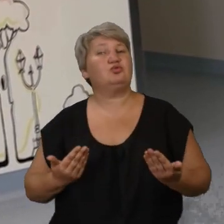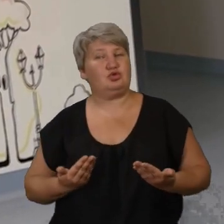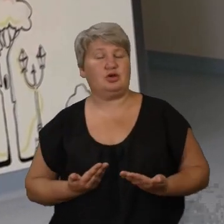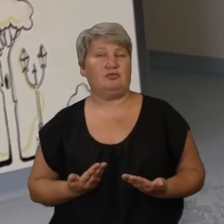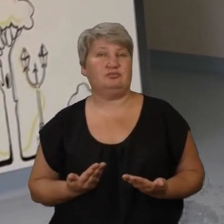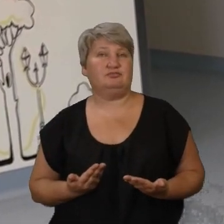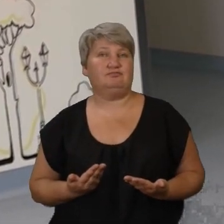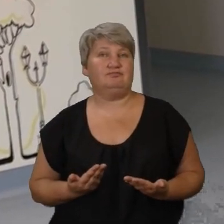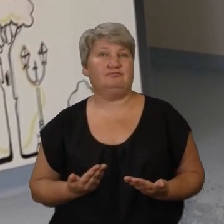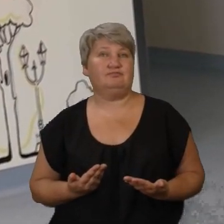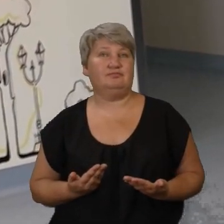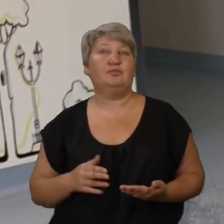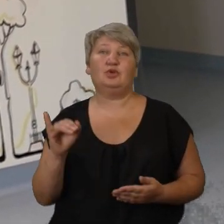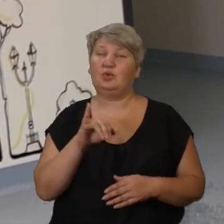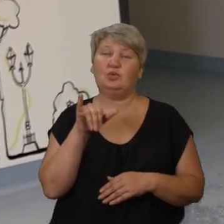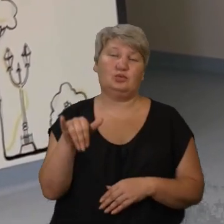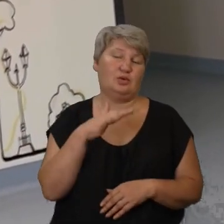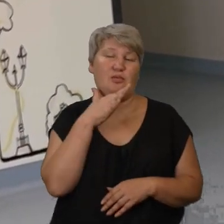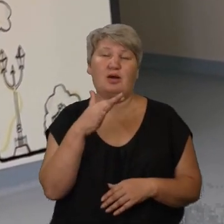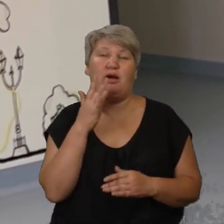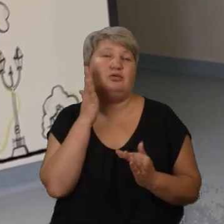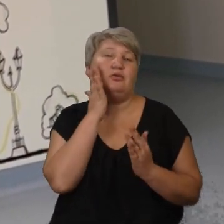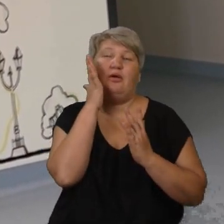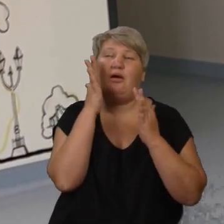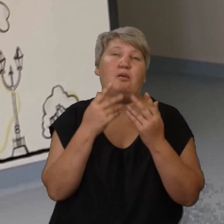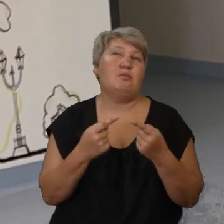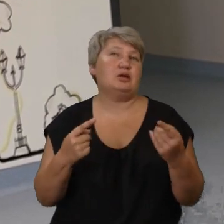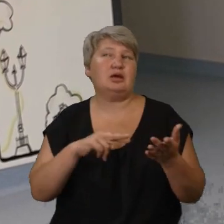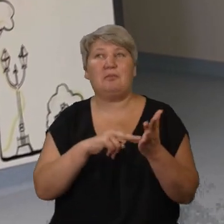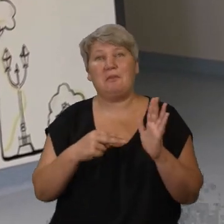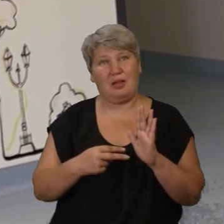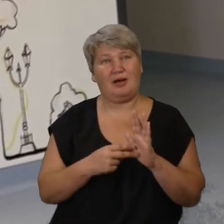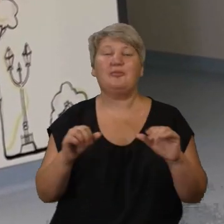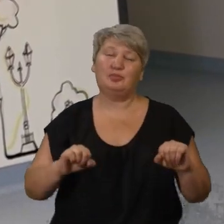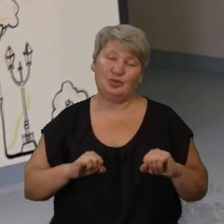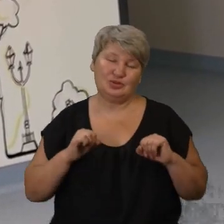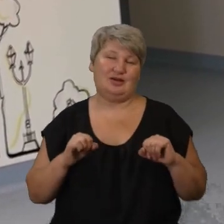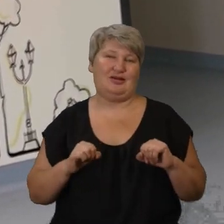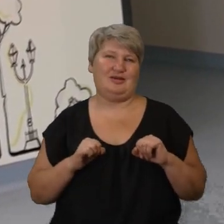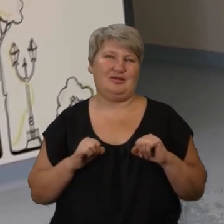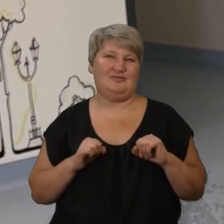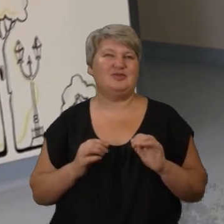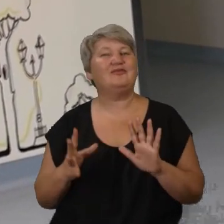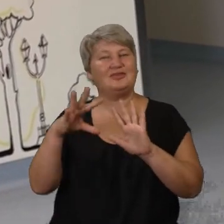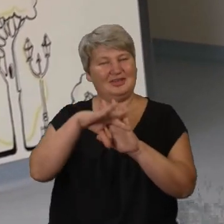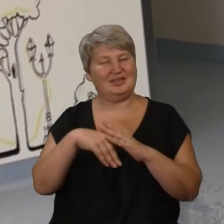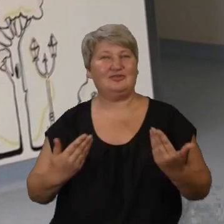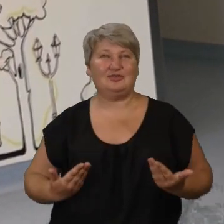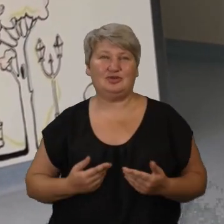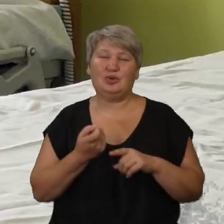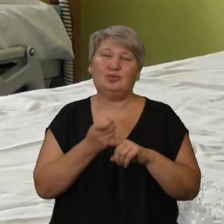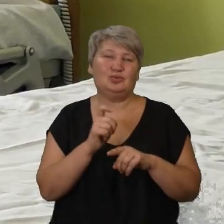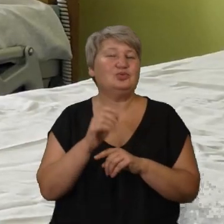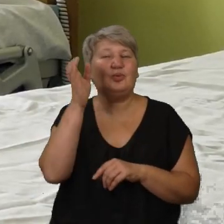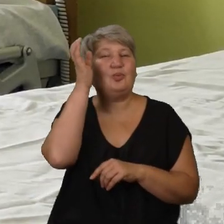він в нього дуже багато мріють планів на життя і ми постараємося йому втілити їх щоб дуже хороший мудрий